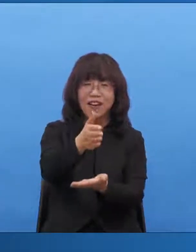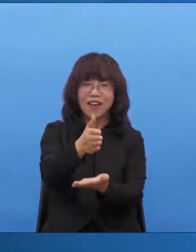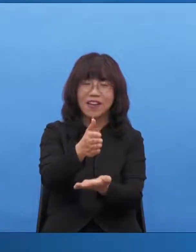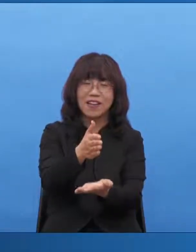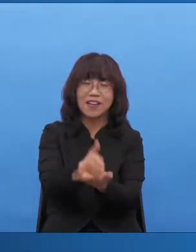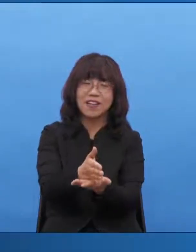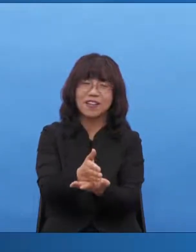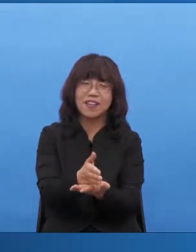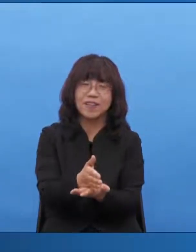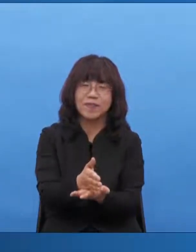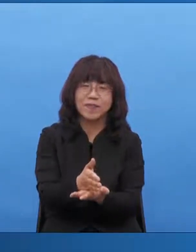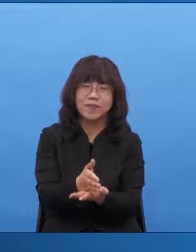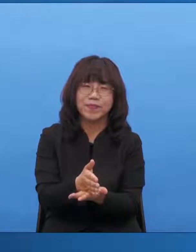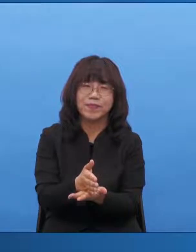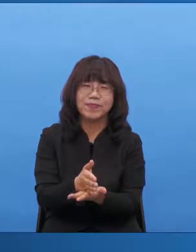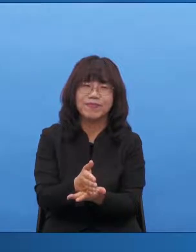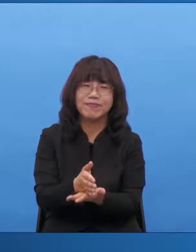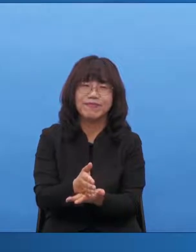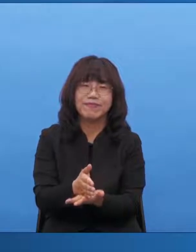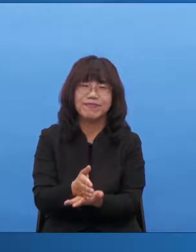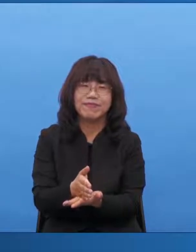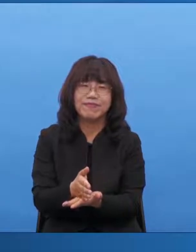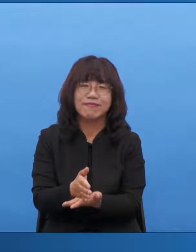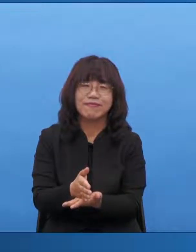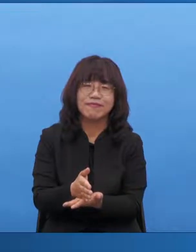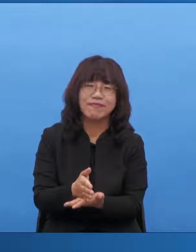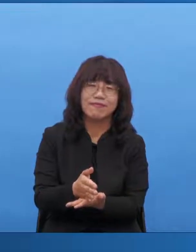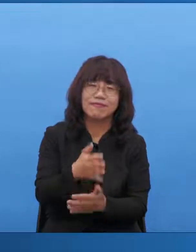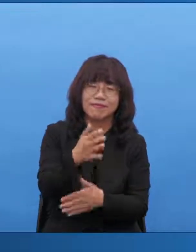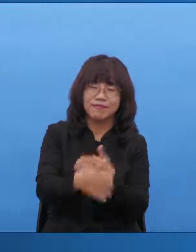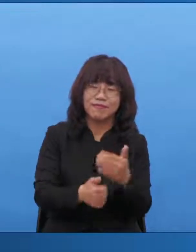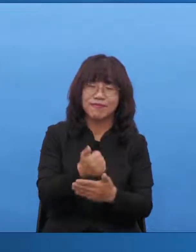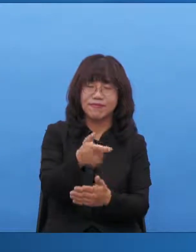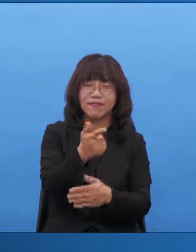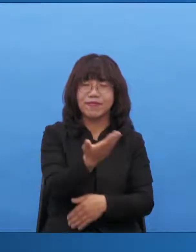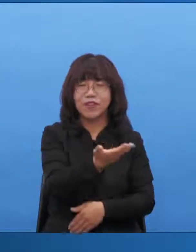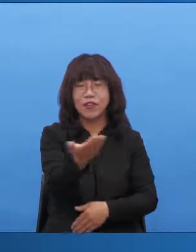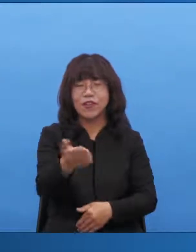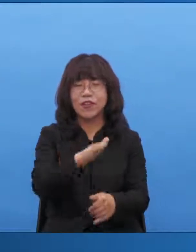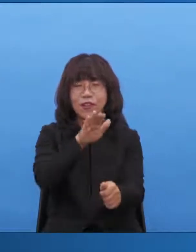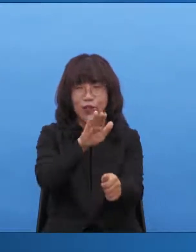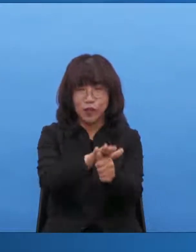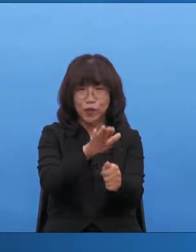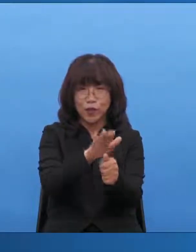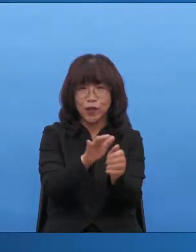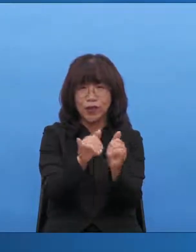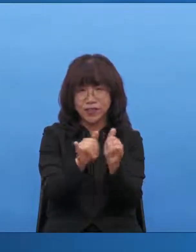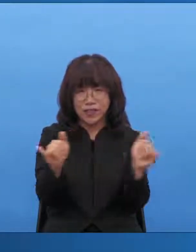포기하지 마. 왜 순간 유한 널 리더